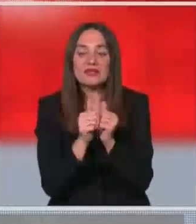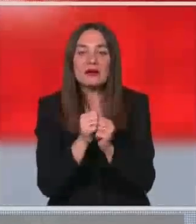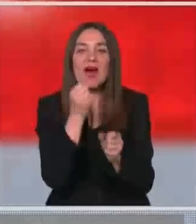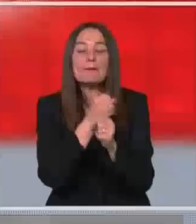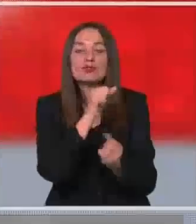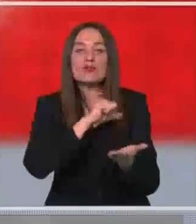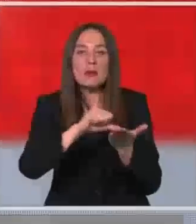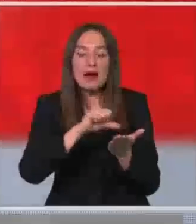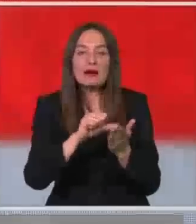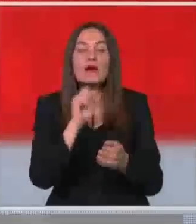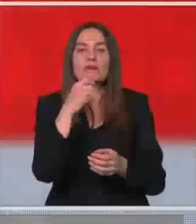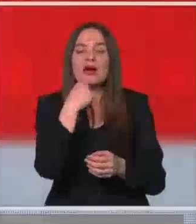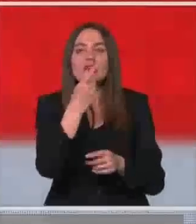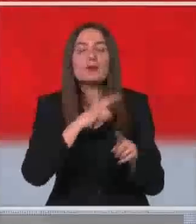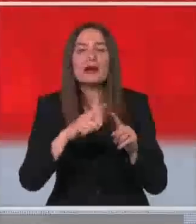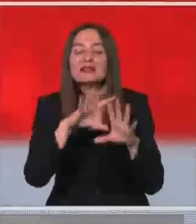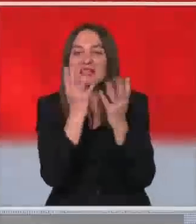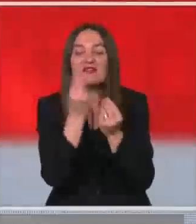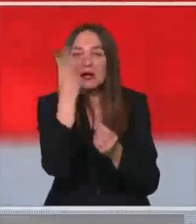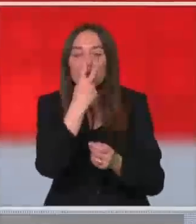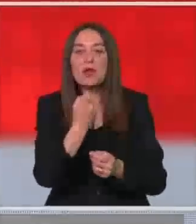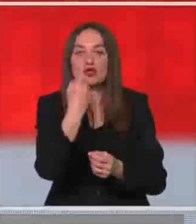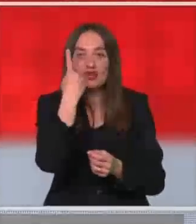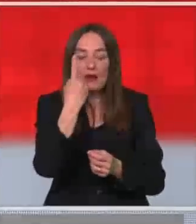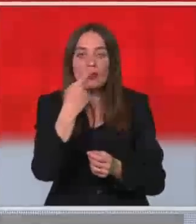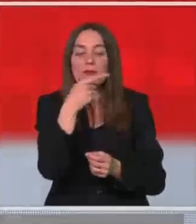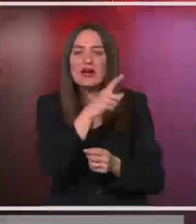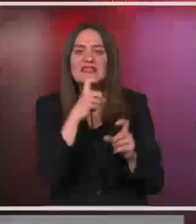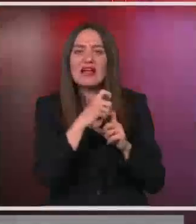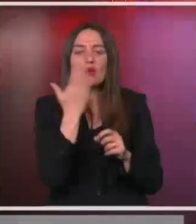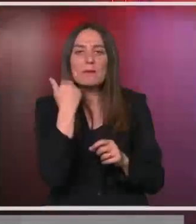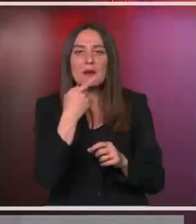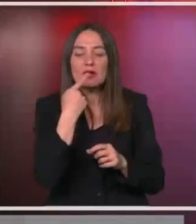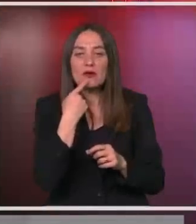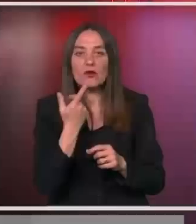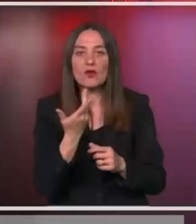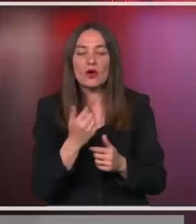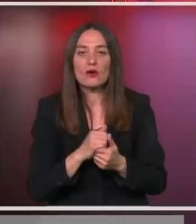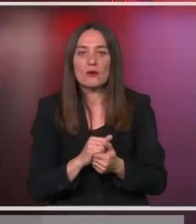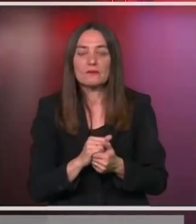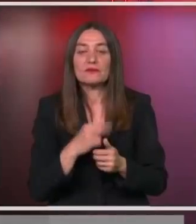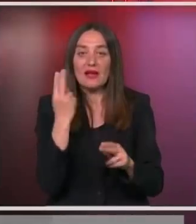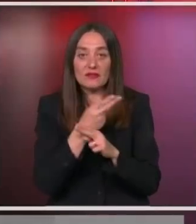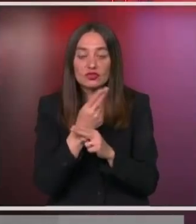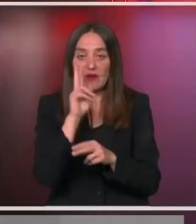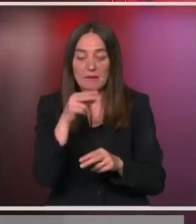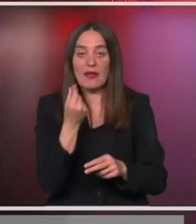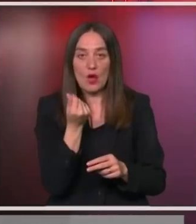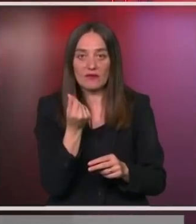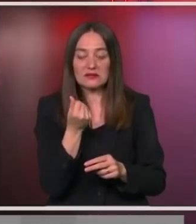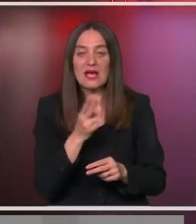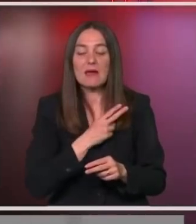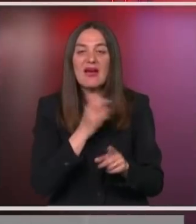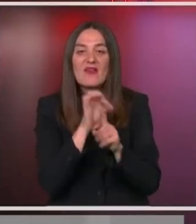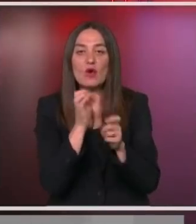poslovnim bankama, a da vam kažem razlog da ga svi razumete još jedan put, ono što je Slavko malo prije govorio. Dakle, država ima novac, imamo